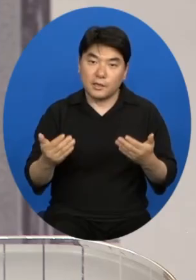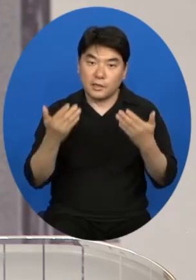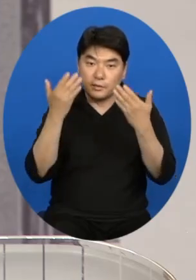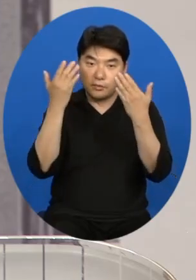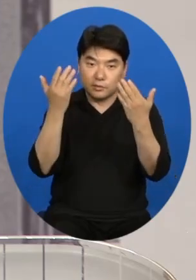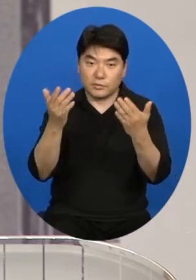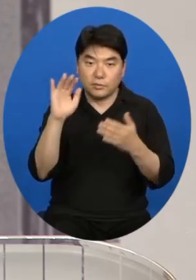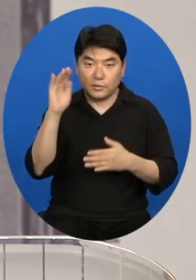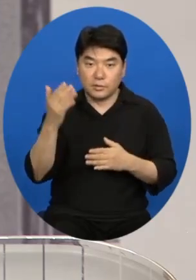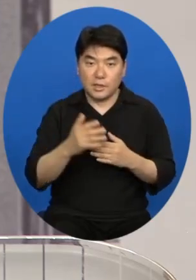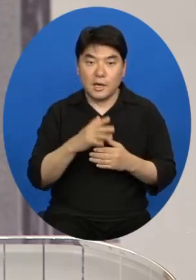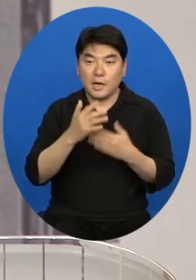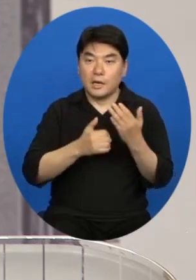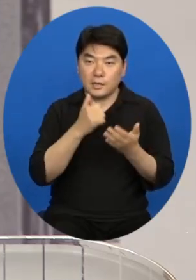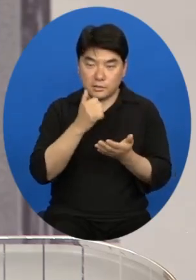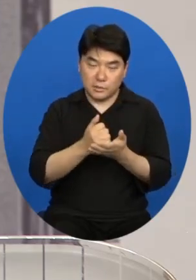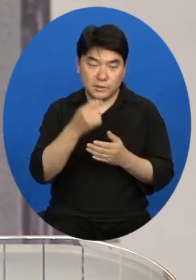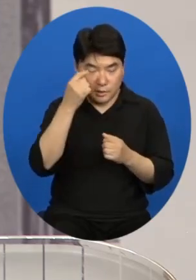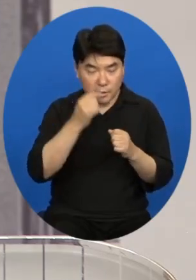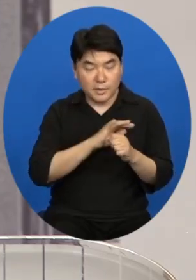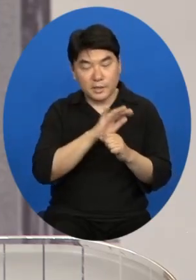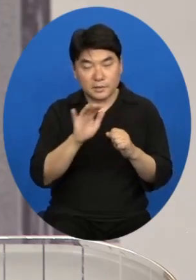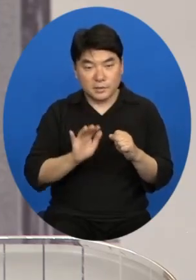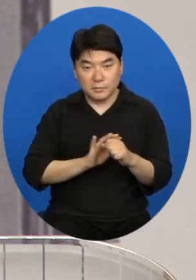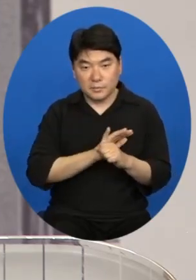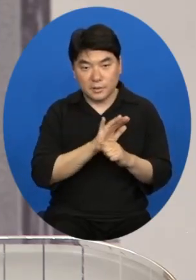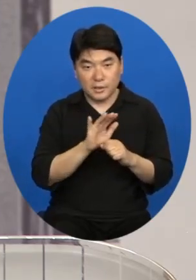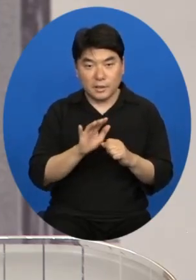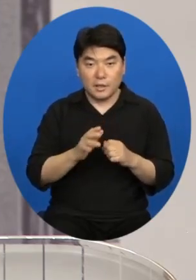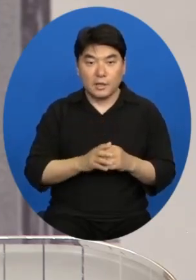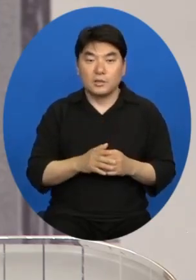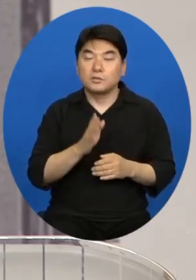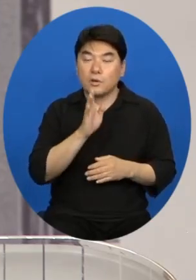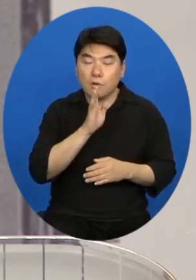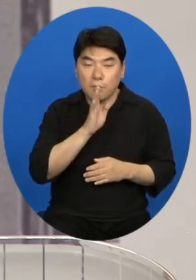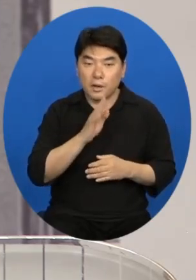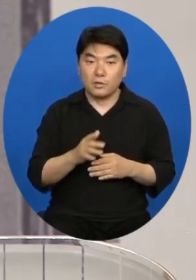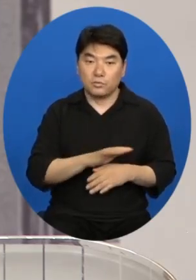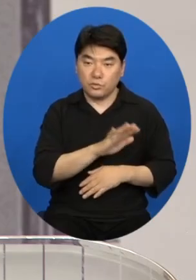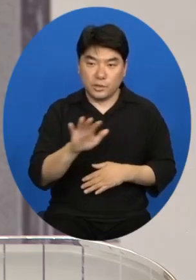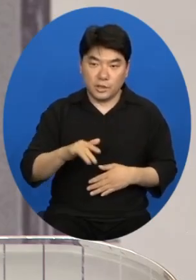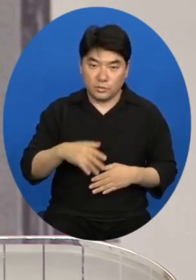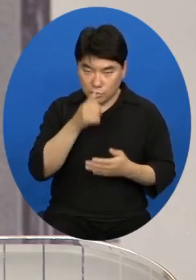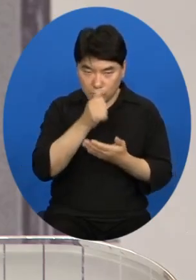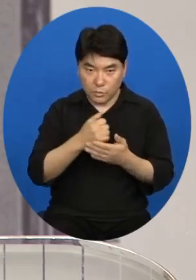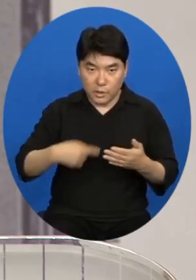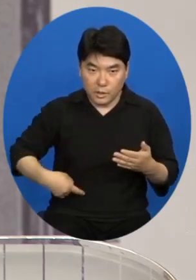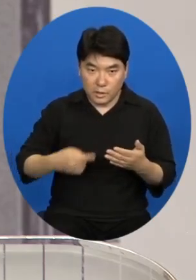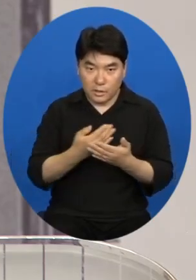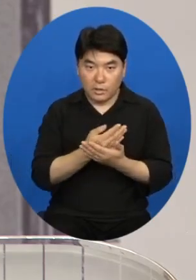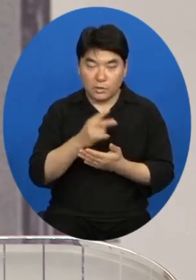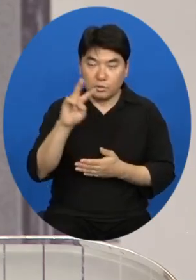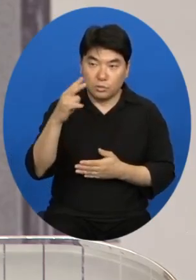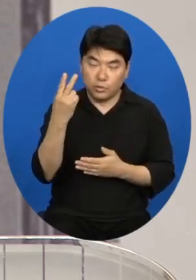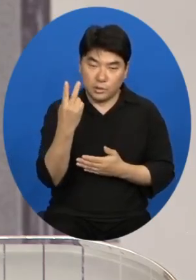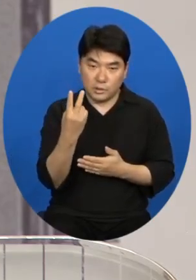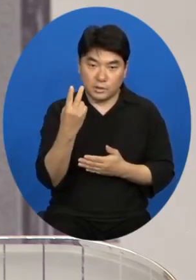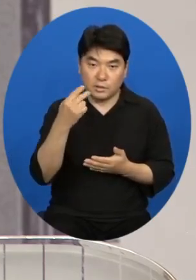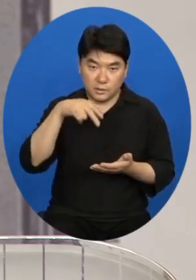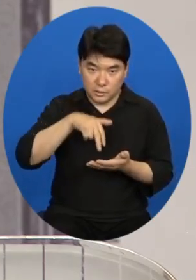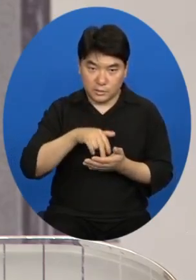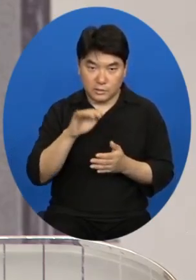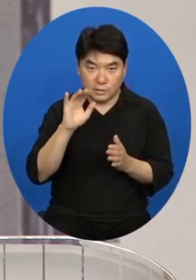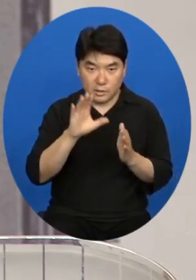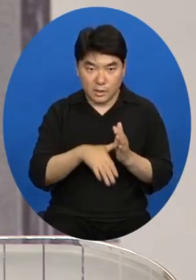분이시라고요? 자비하신 하나님이세요. 우리가 진정 우리의 죄를 회개하고 돌이킬 때에 다시는